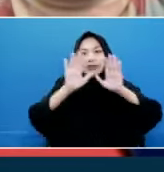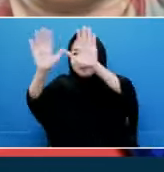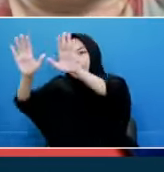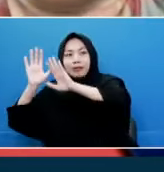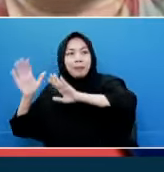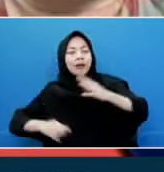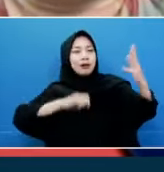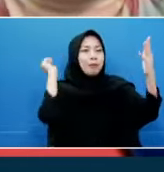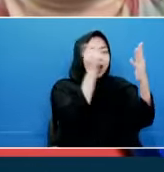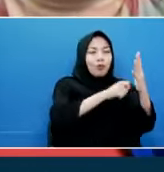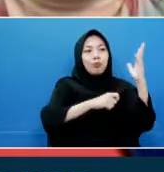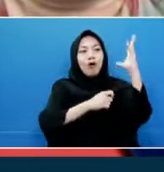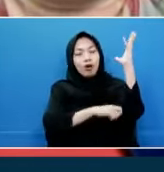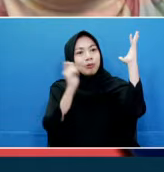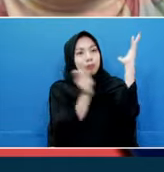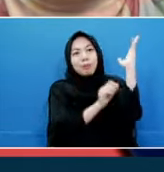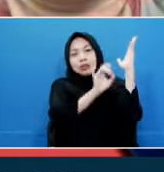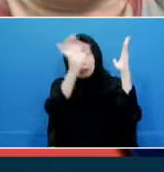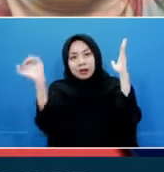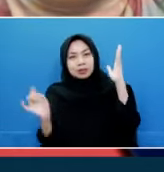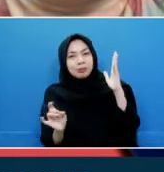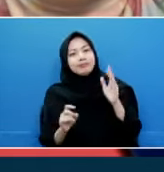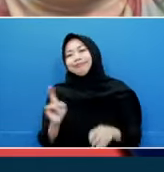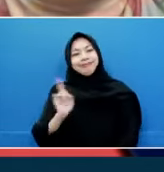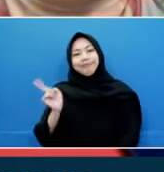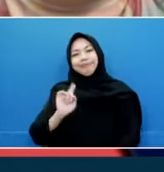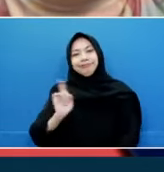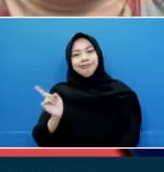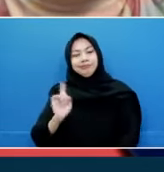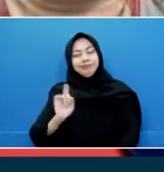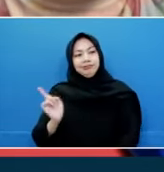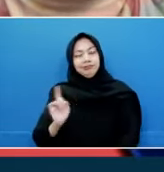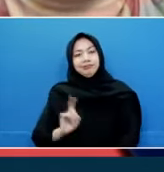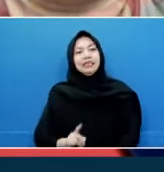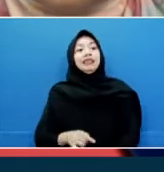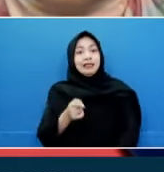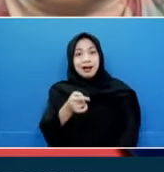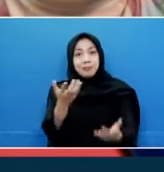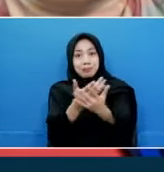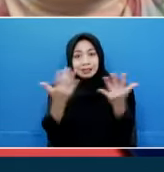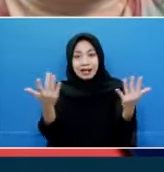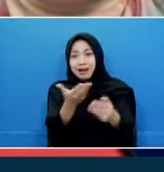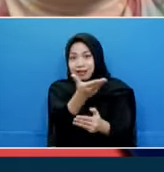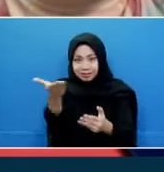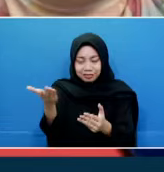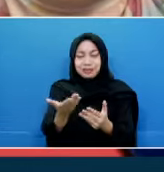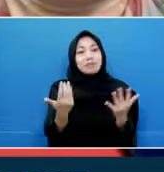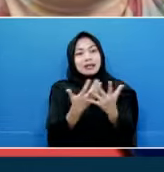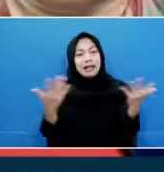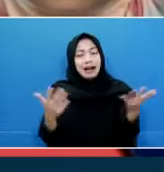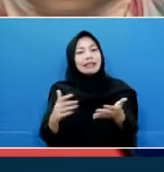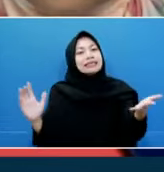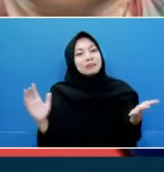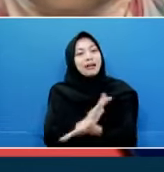di tempat-tat yang dilarang itu tentu kemudian juga tidak bisa efektif dan saya kira ini kesempatan masyarakat lah ya masyarakat pemilih untuk kemudian